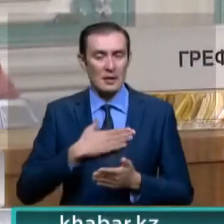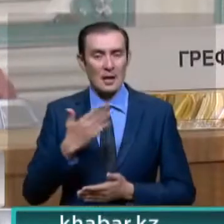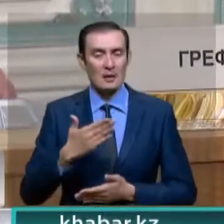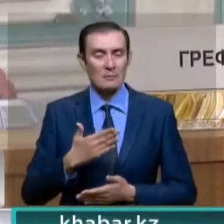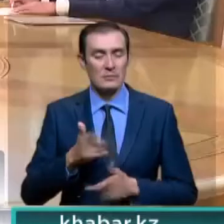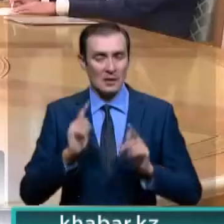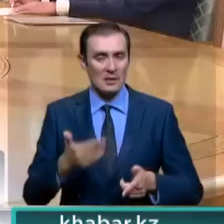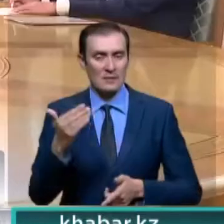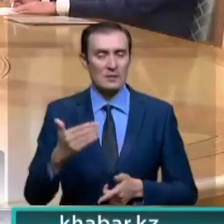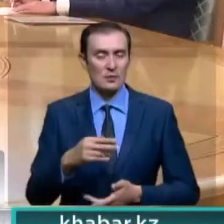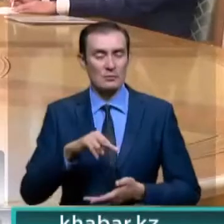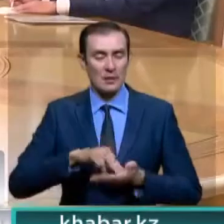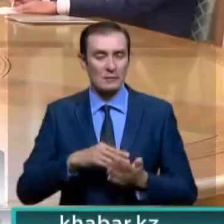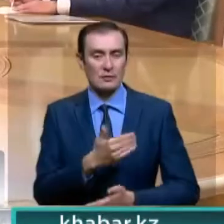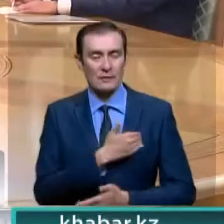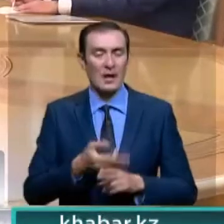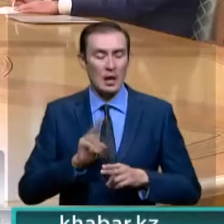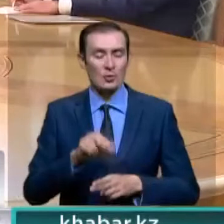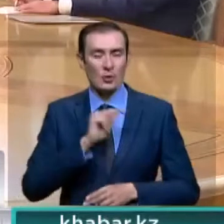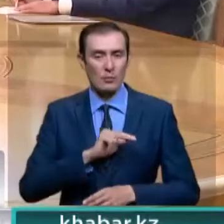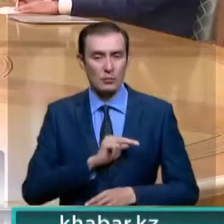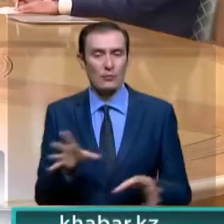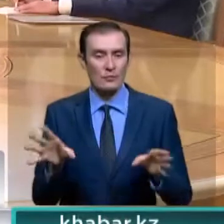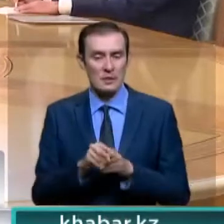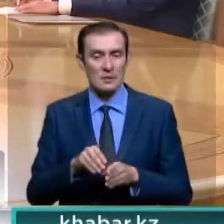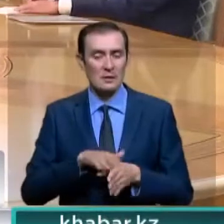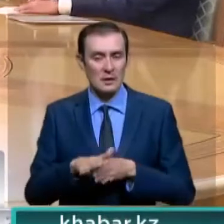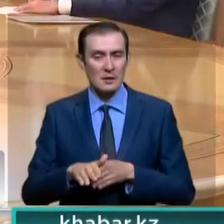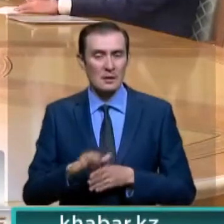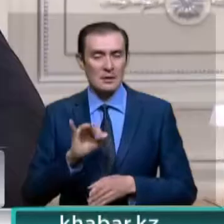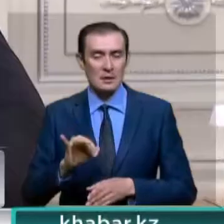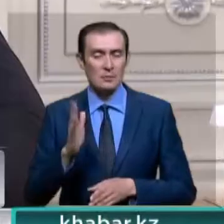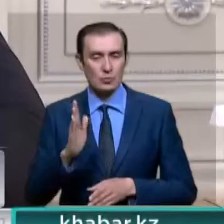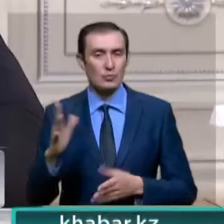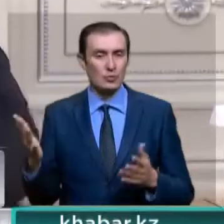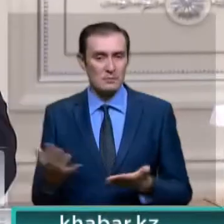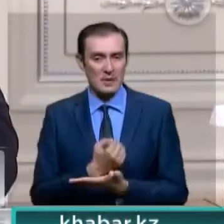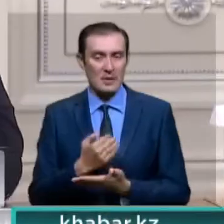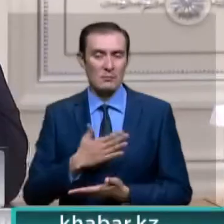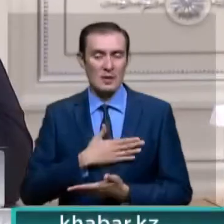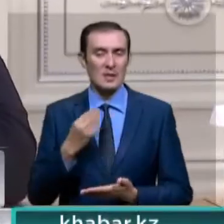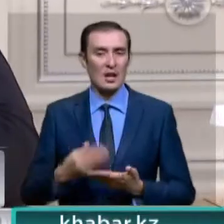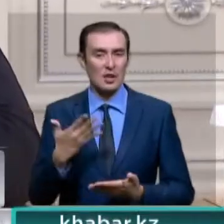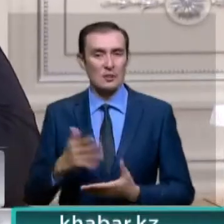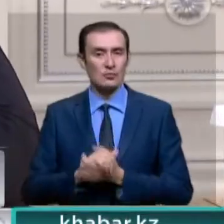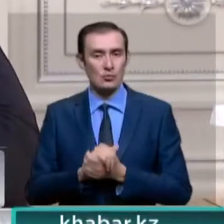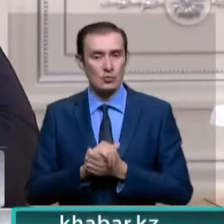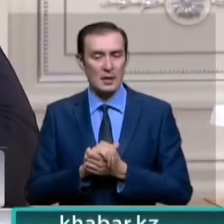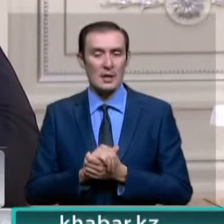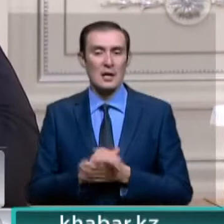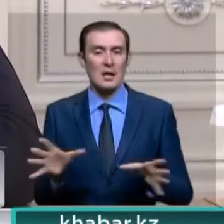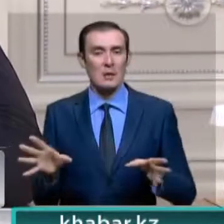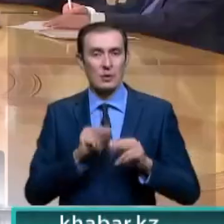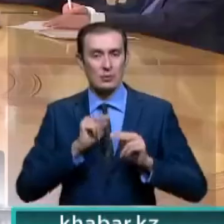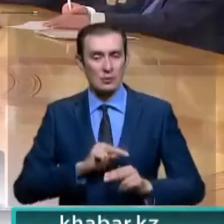желание персонально включиться в данную работу и абсолютно уверен в конечном успехе. Мы искренне дорожим дружбой и